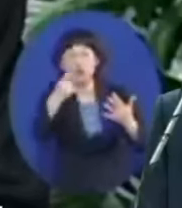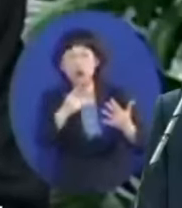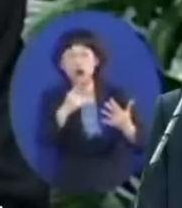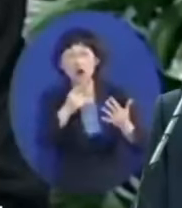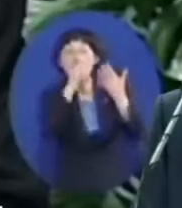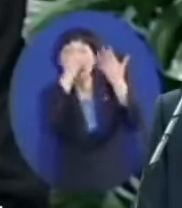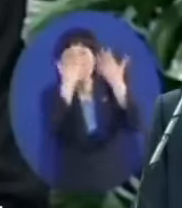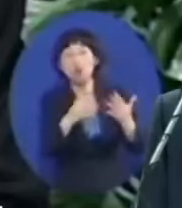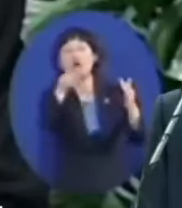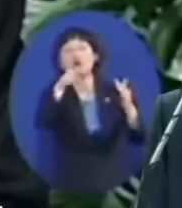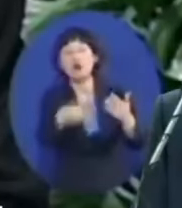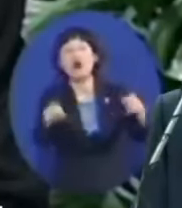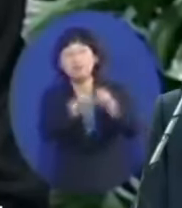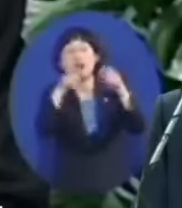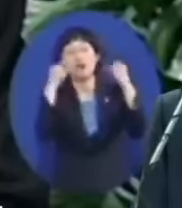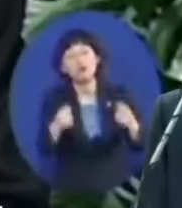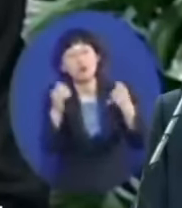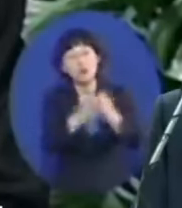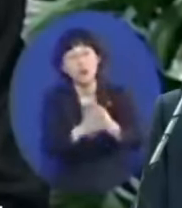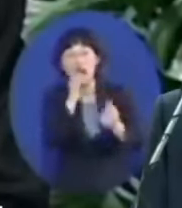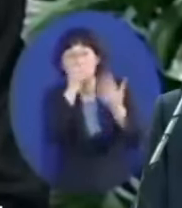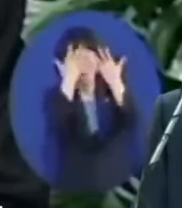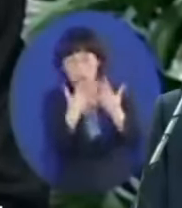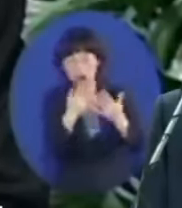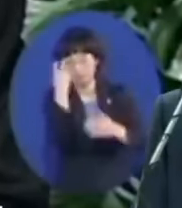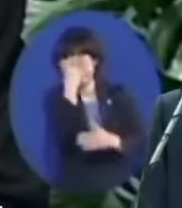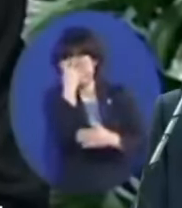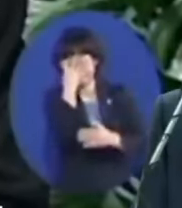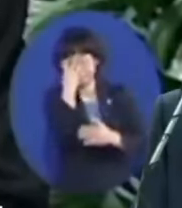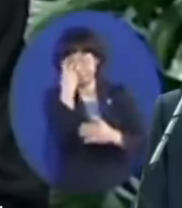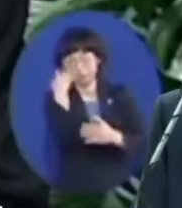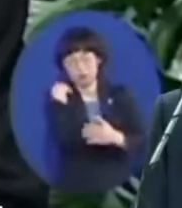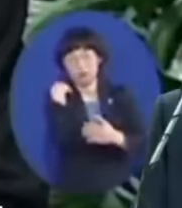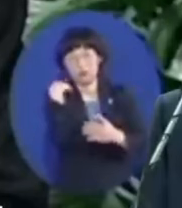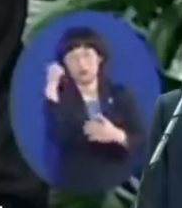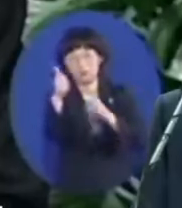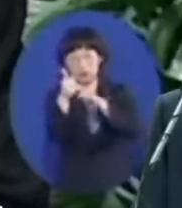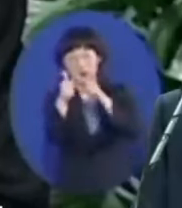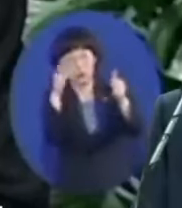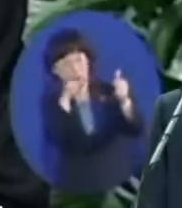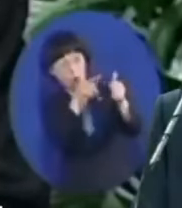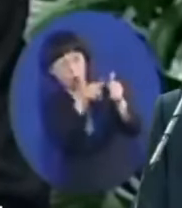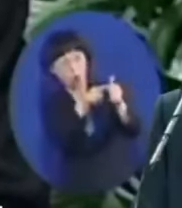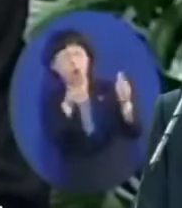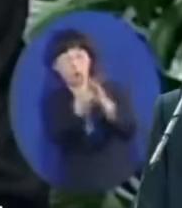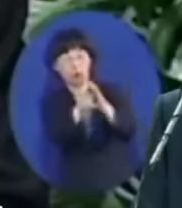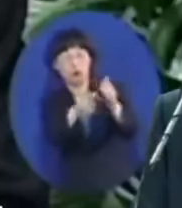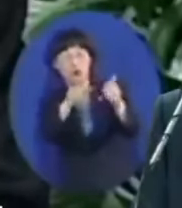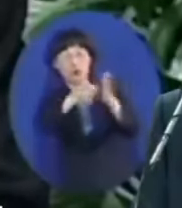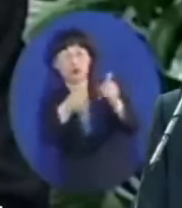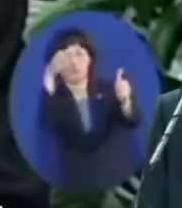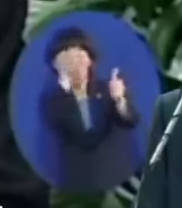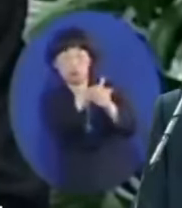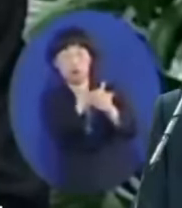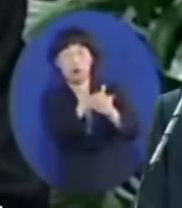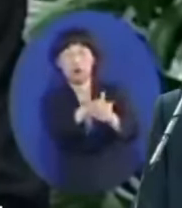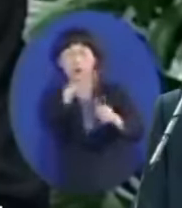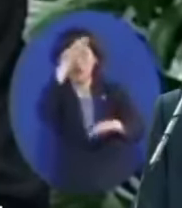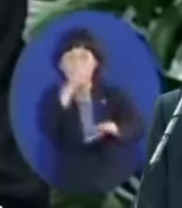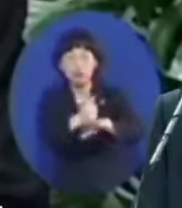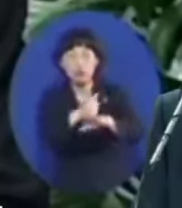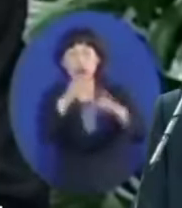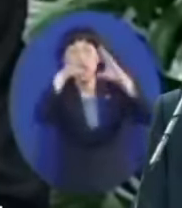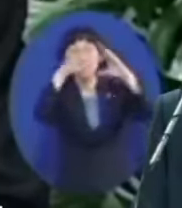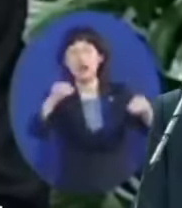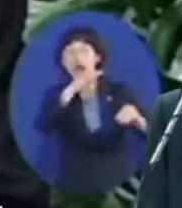하셔서 간수가 요셉만 믿고 열쇠를 맡길 정도로 우수해졌고, 나중에는 애굽의 바로왕의 꿈을